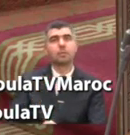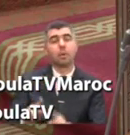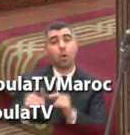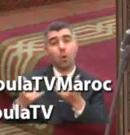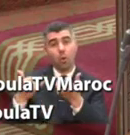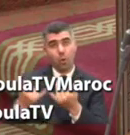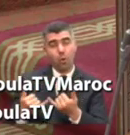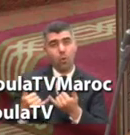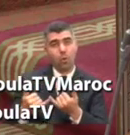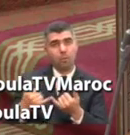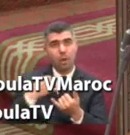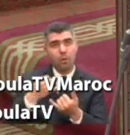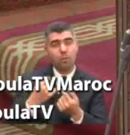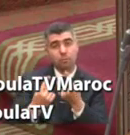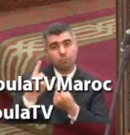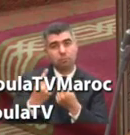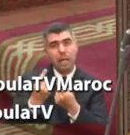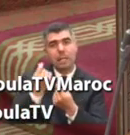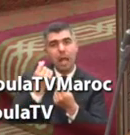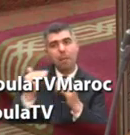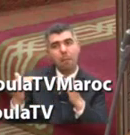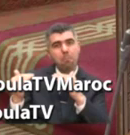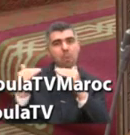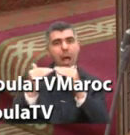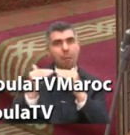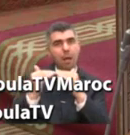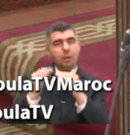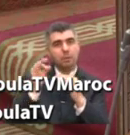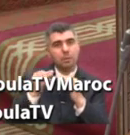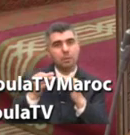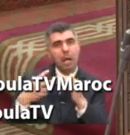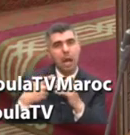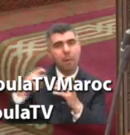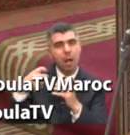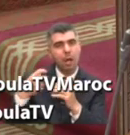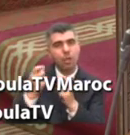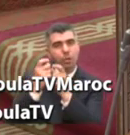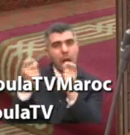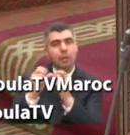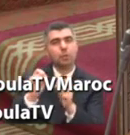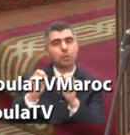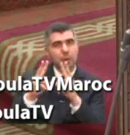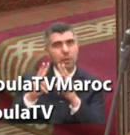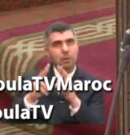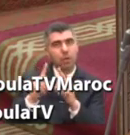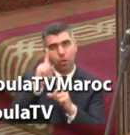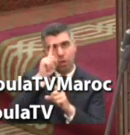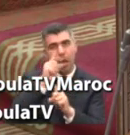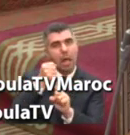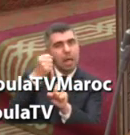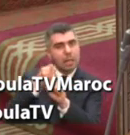داكشي وصيتونا خاصنا نديرو تسقيف باش نحدو في الهامش ديال الربح الشركات. هادشي اللي حنا خدامين